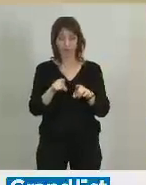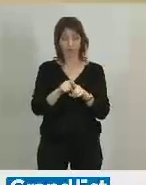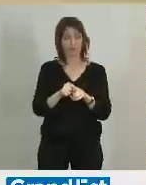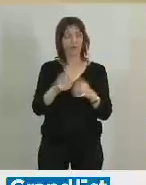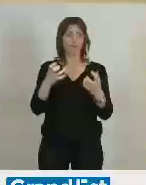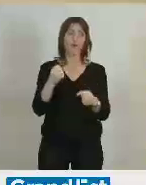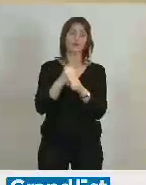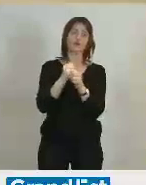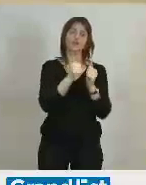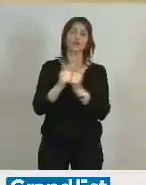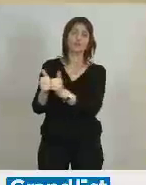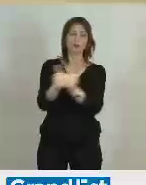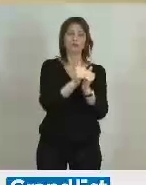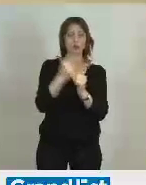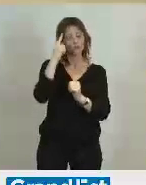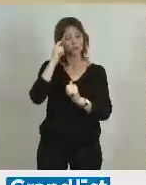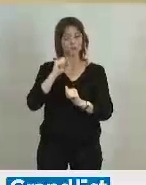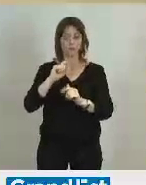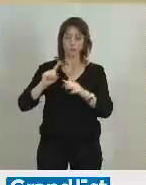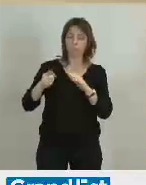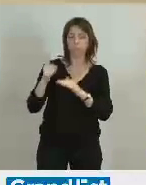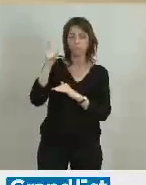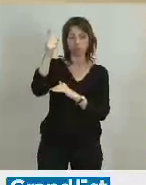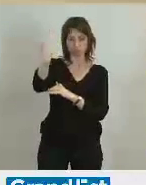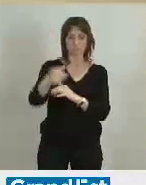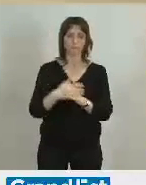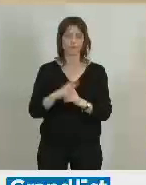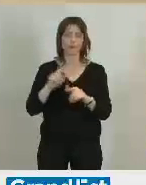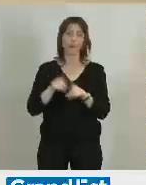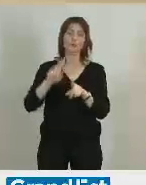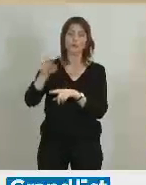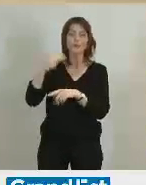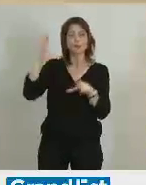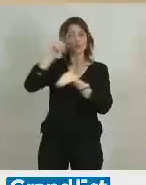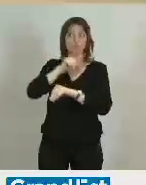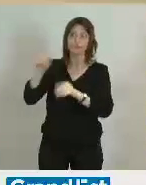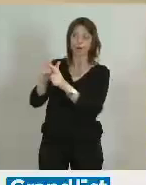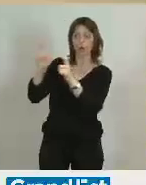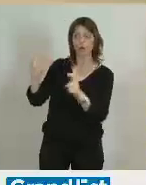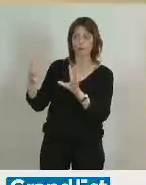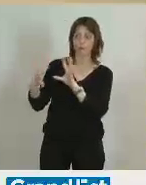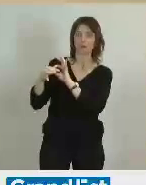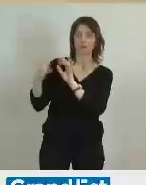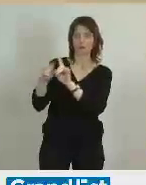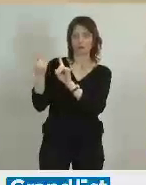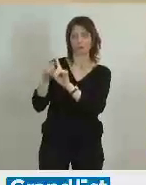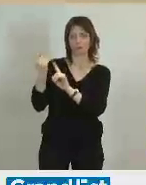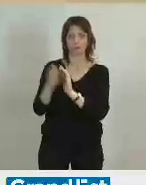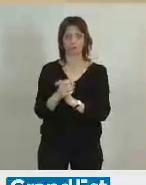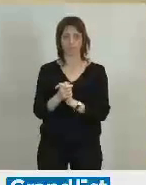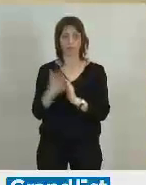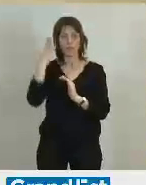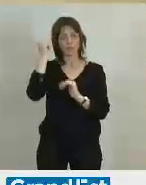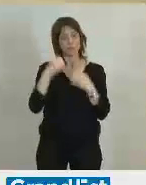travailler ensemble pour aller plus vite et plus loin. Et bien sûr, je n'oublie pas évidemment les entreprises dans ce partenariat. Il vous est donc proposé de soutenir